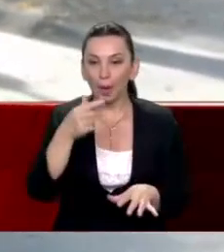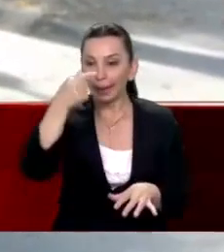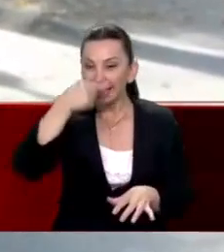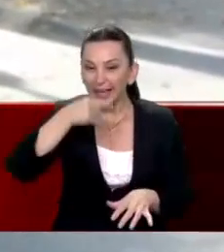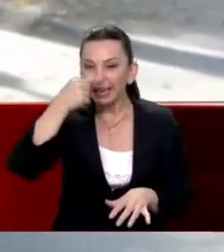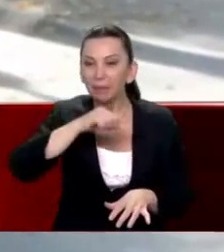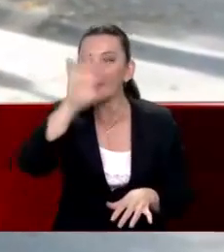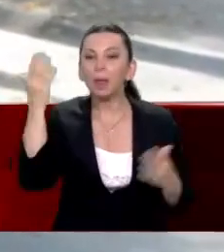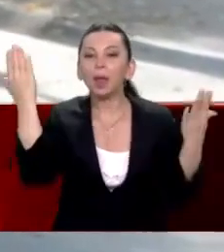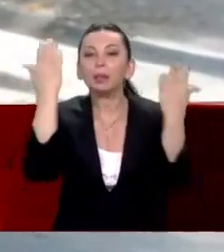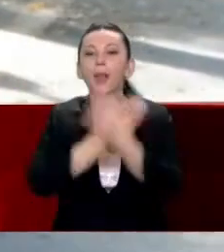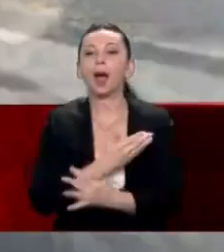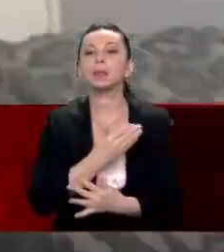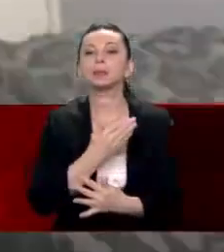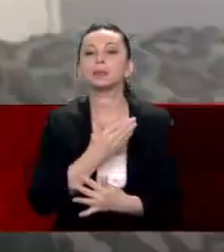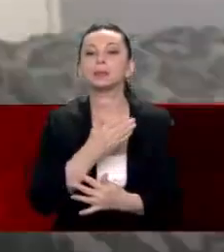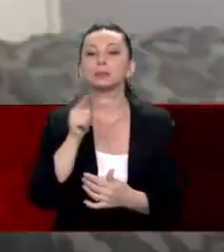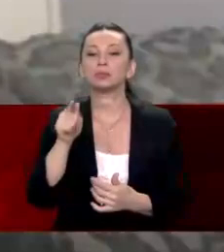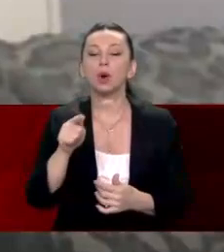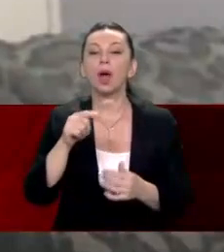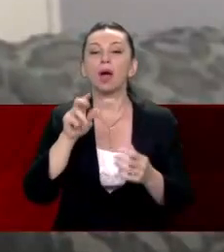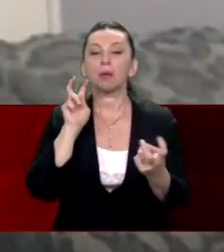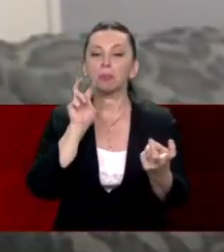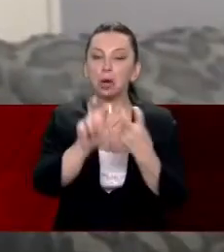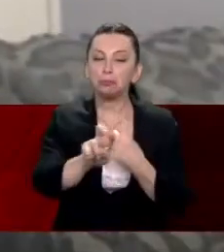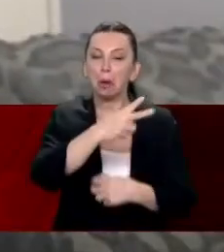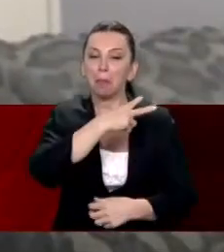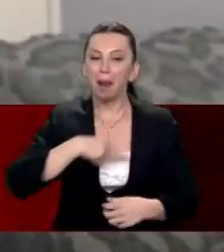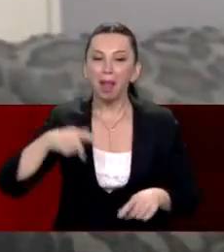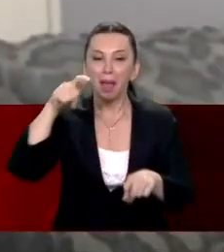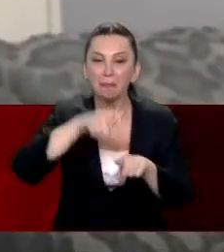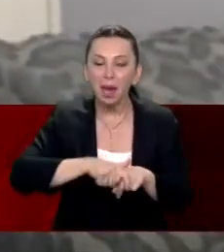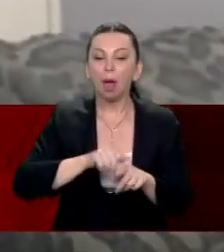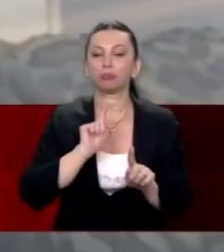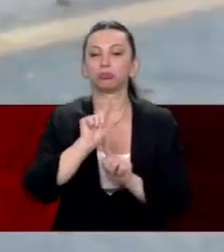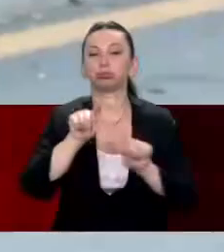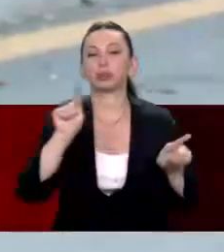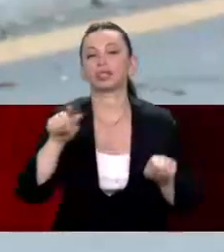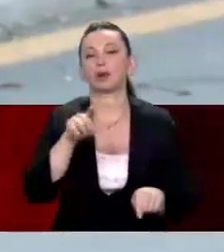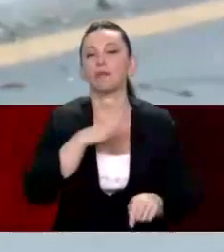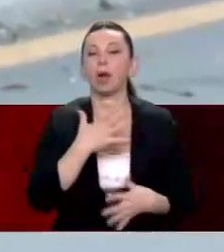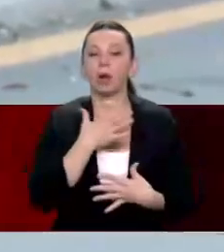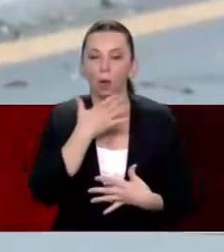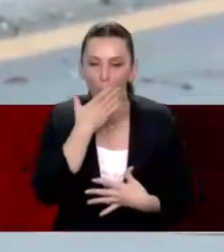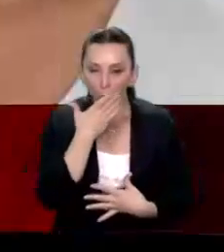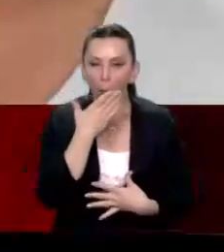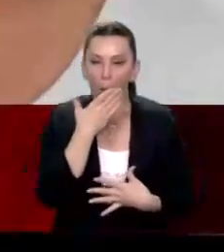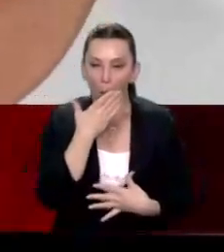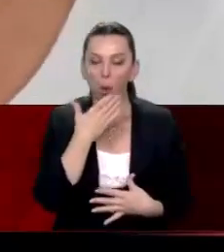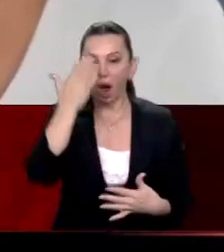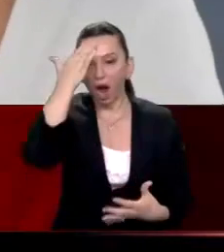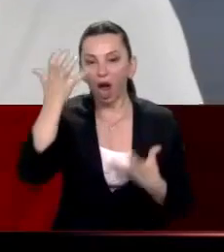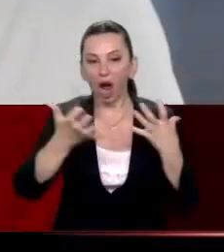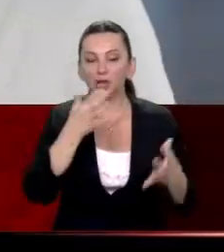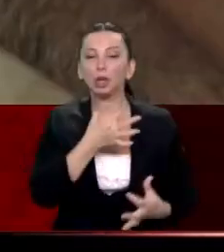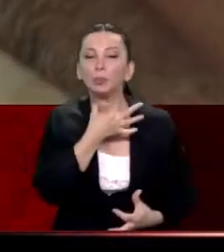griple karıştırılıp önlem alınmaması toplu taşıma aracına binip yarısına bulaştı öksüren ateşi çıkan Boğazı